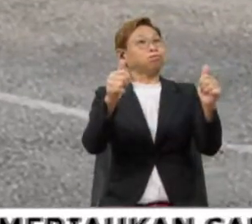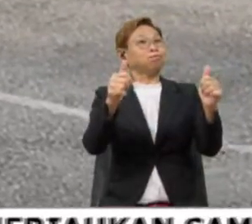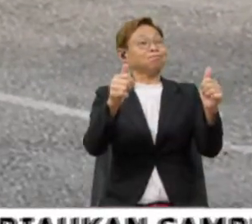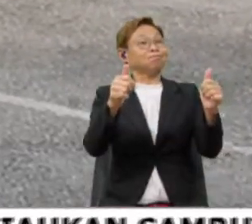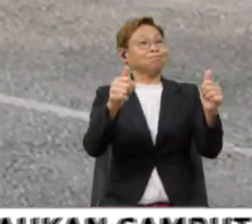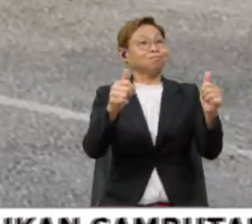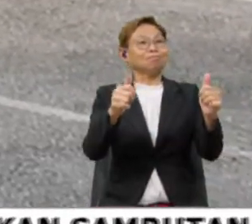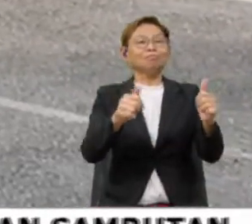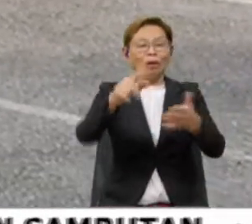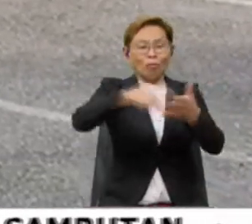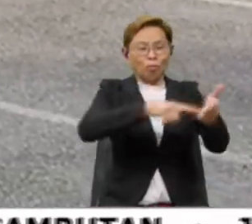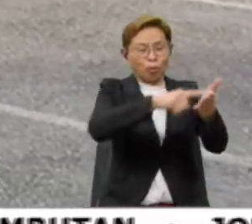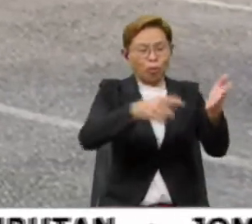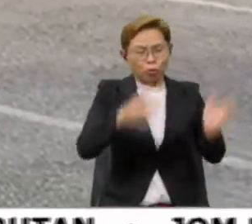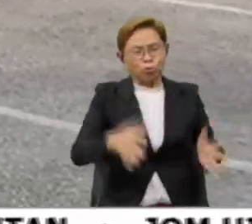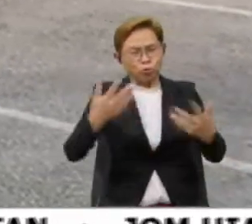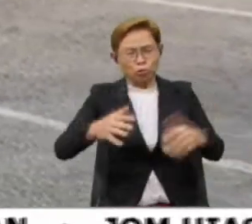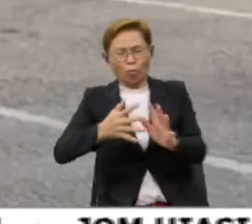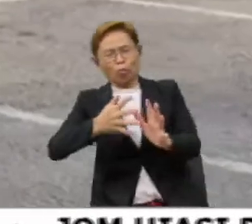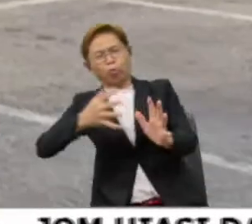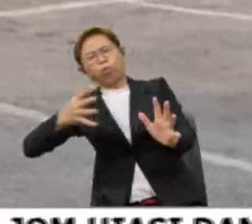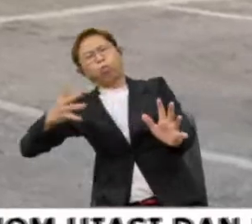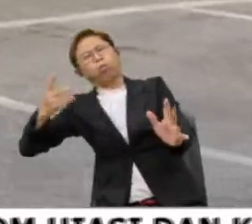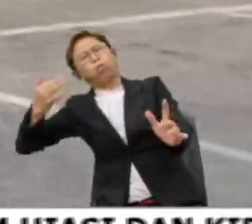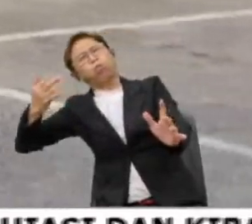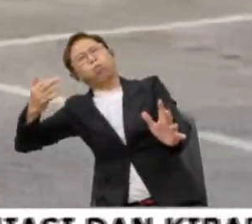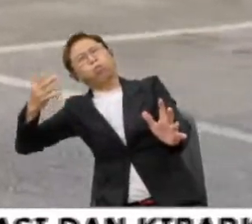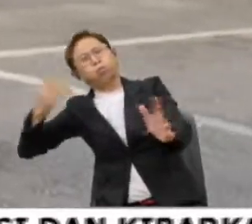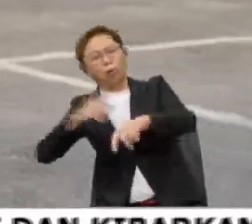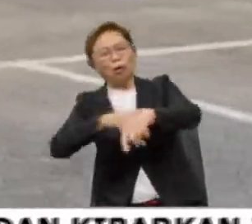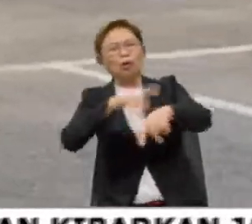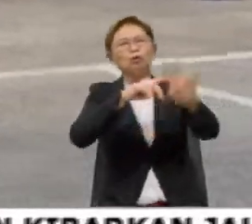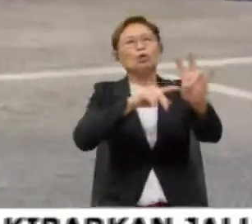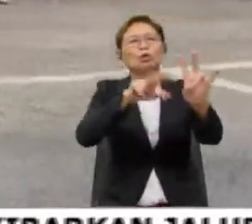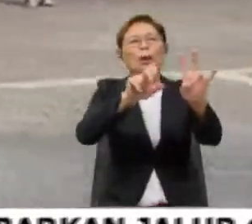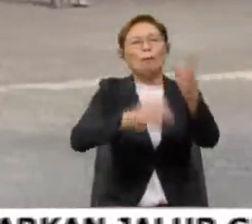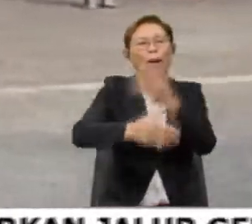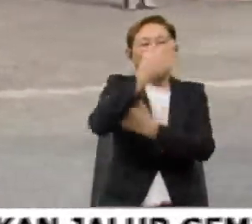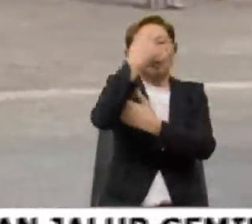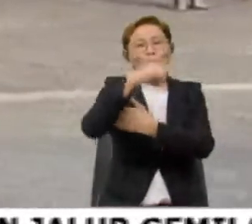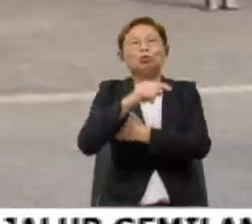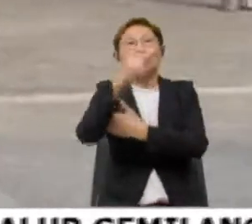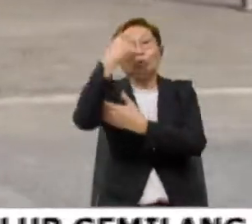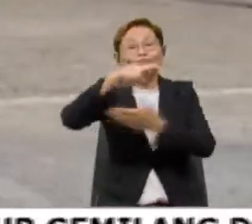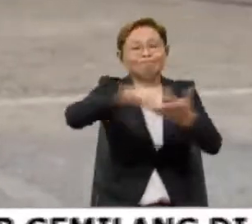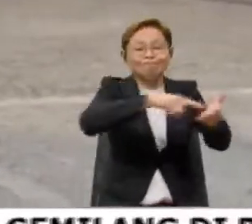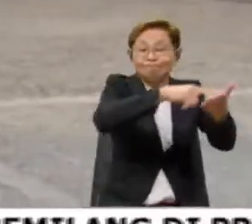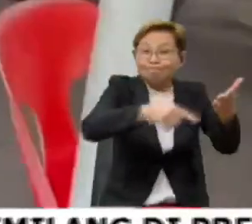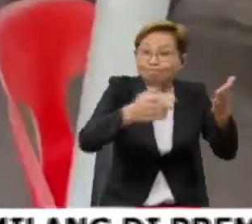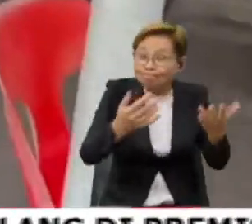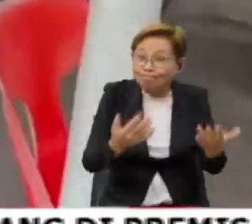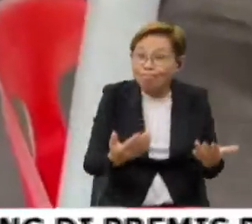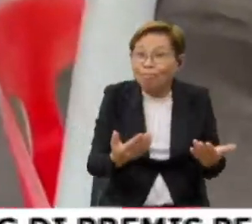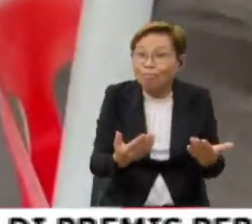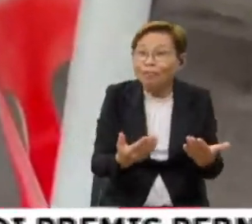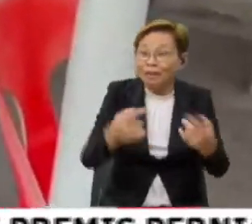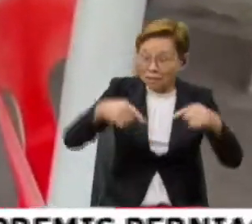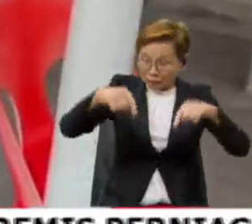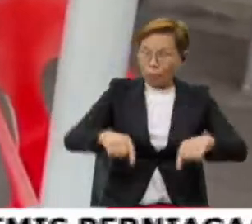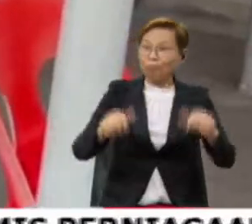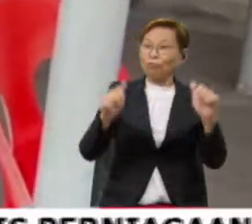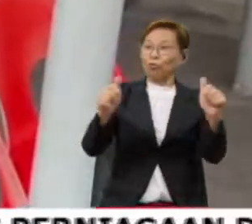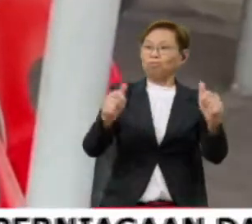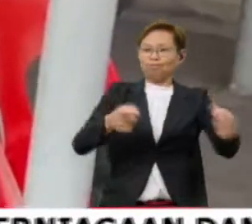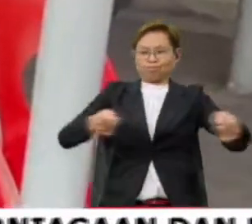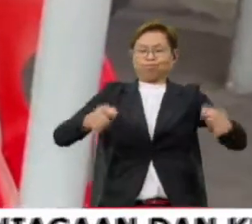dapat dilihat pengundi-pengundi telah pun menunggu seawal 7.30 pagi tadi bagi menunaikan tanggungjawab mereka. Dan keadaan di sini juga baik